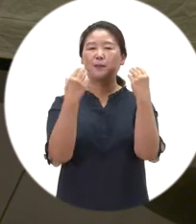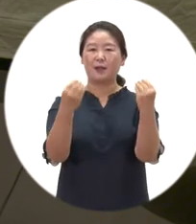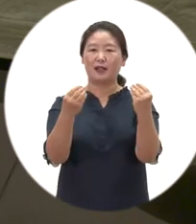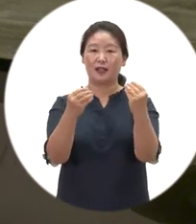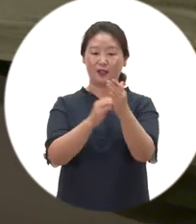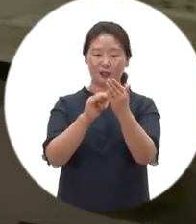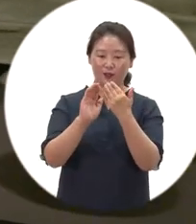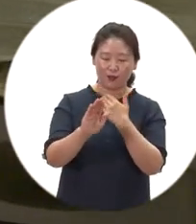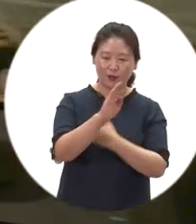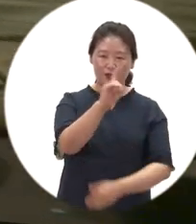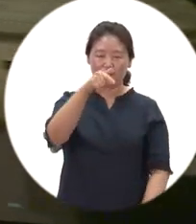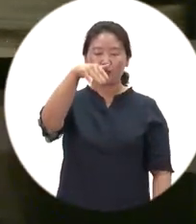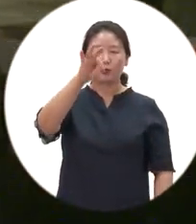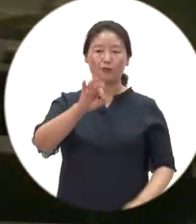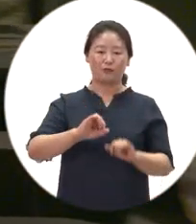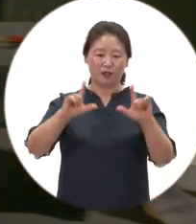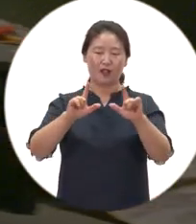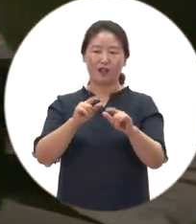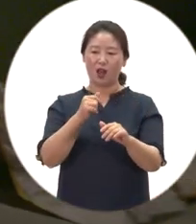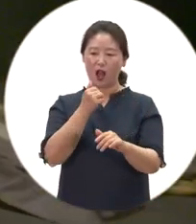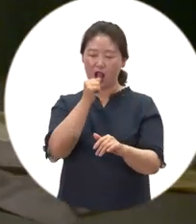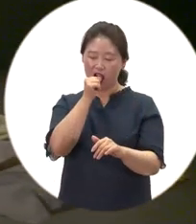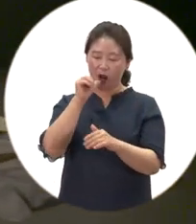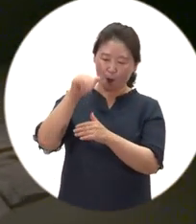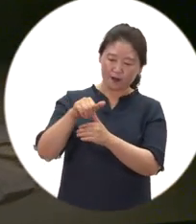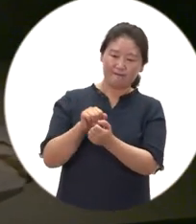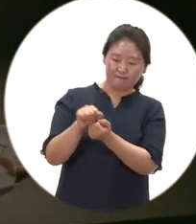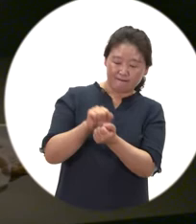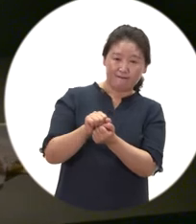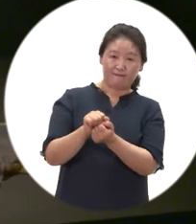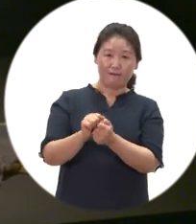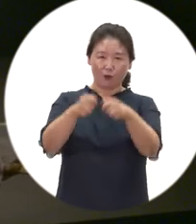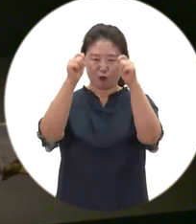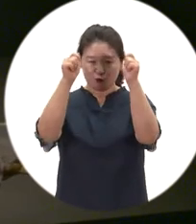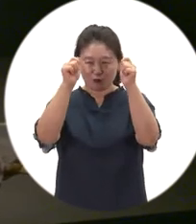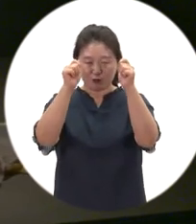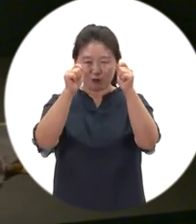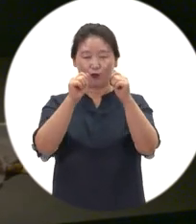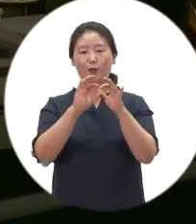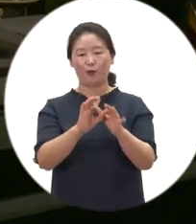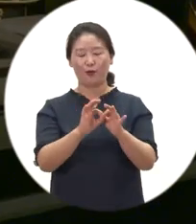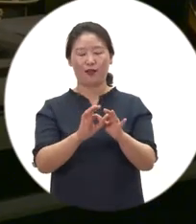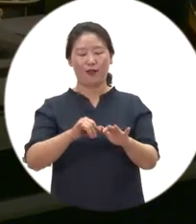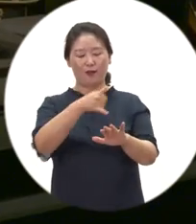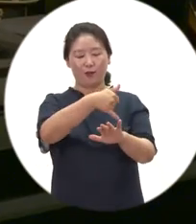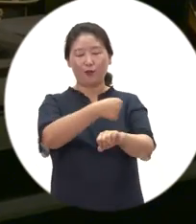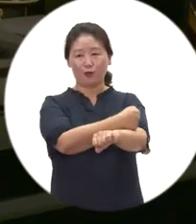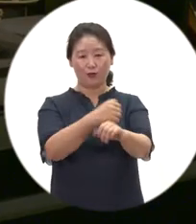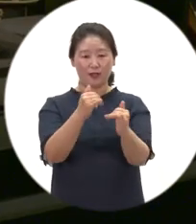모두 끝내고 나서 백중 무렵에는 호미시시, 풋굿 등 백중놀이라 하여 여름 내 농사일로